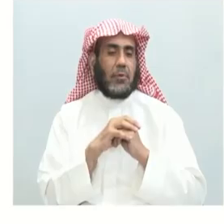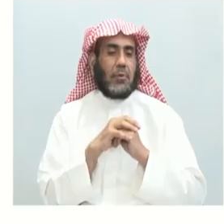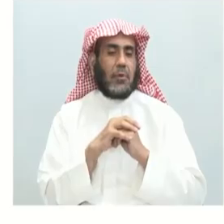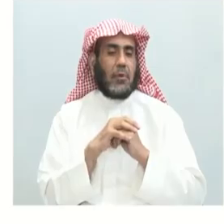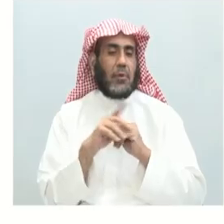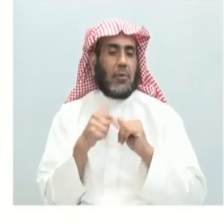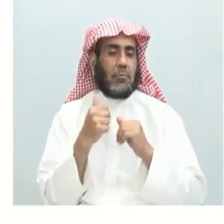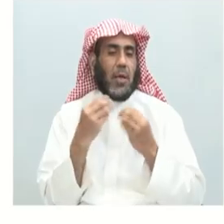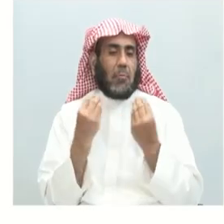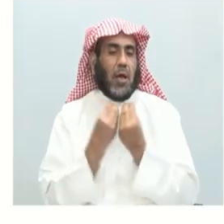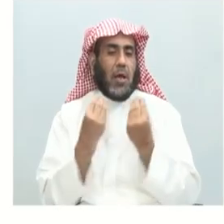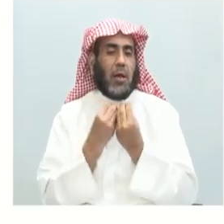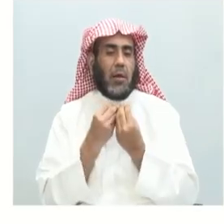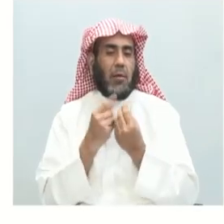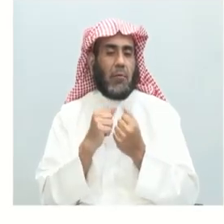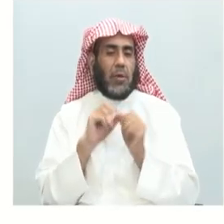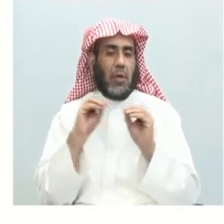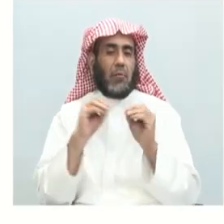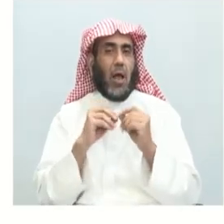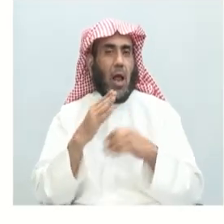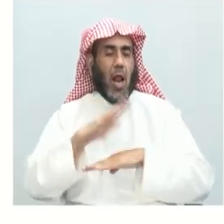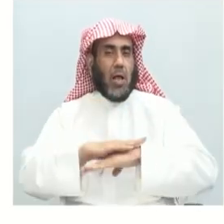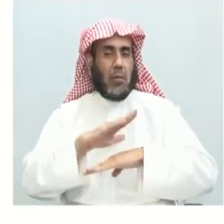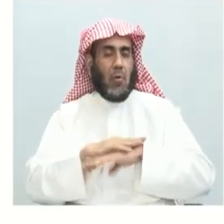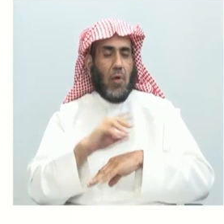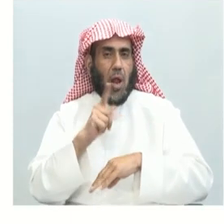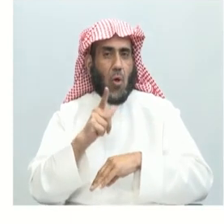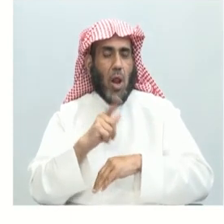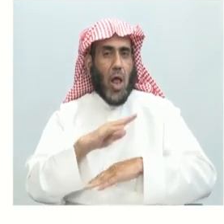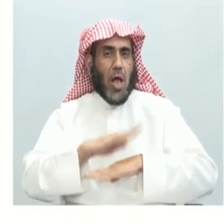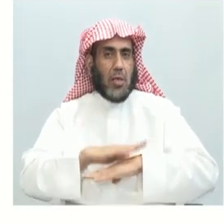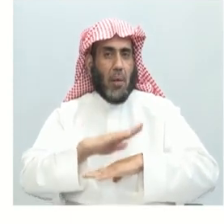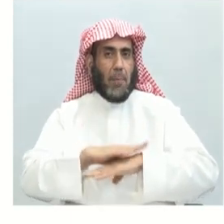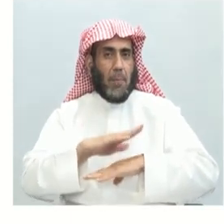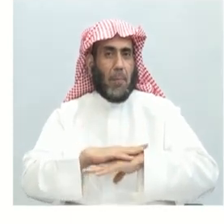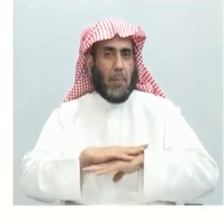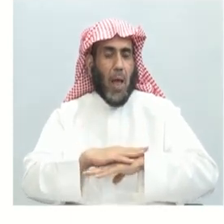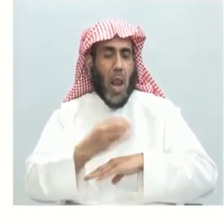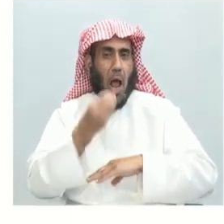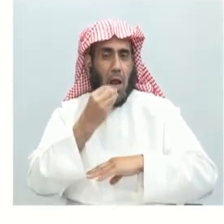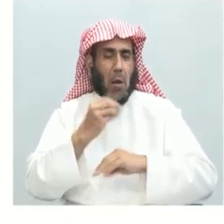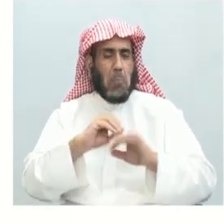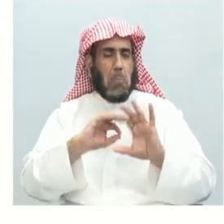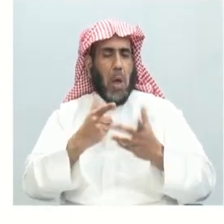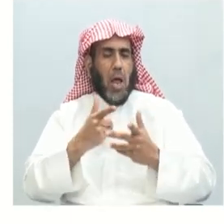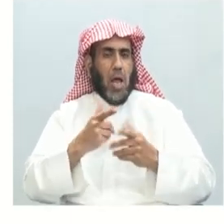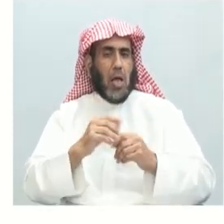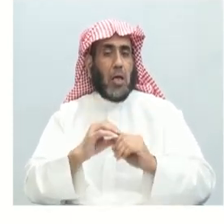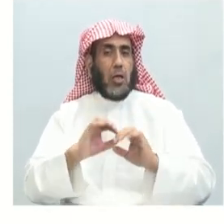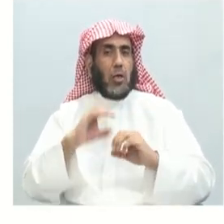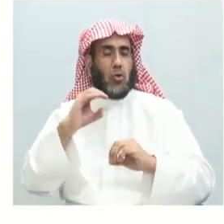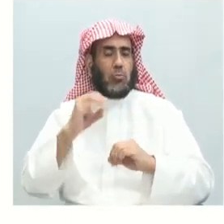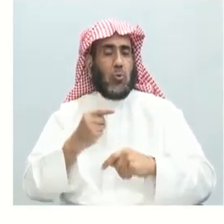لنبدا معا في التعرف على الاداء فنقول اداب اداب الاكل اذا ما هي الجمل التي